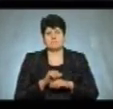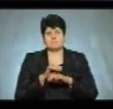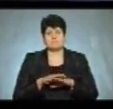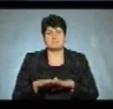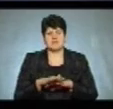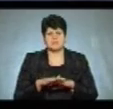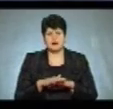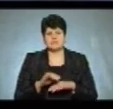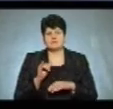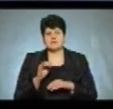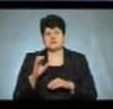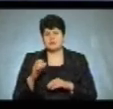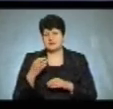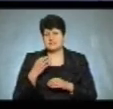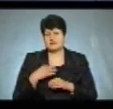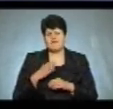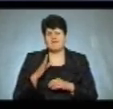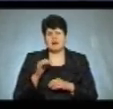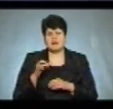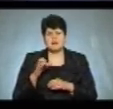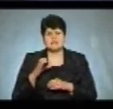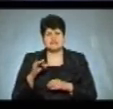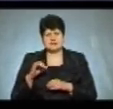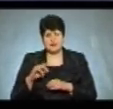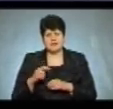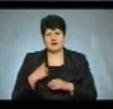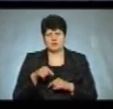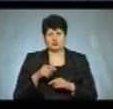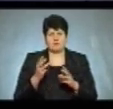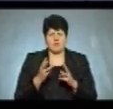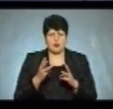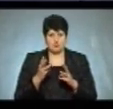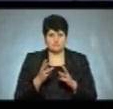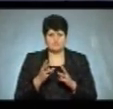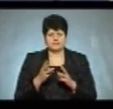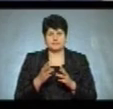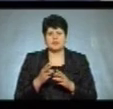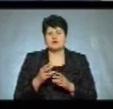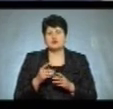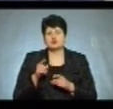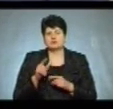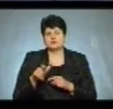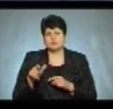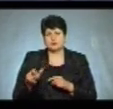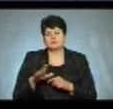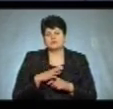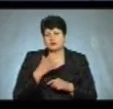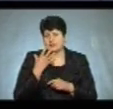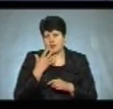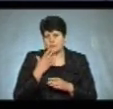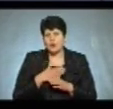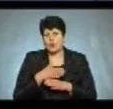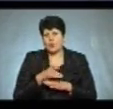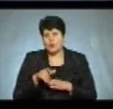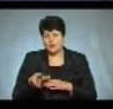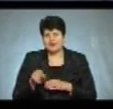я, Іван Степанович мені казав: «Василь, я тут палю на Майдані, щоб громадянам Тернопільщини було тепло і гостям,